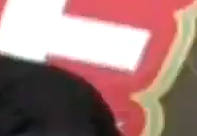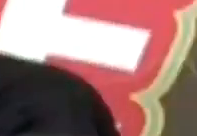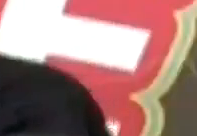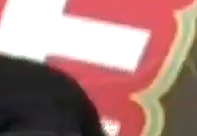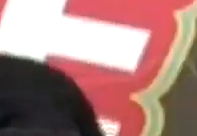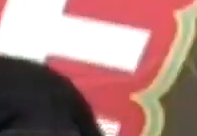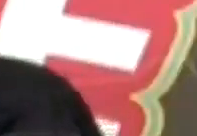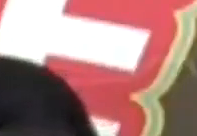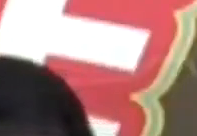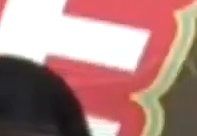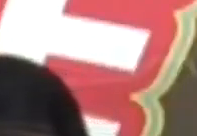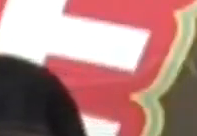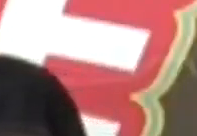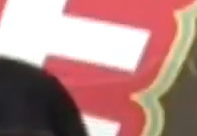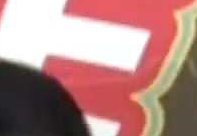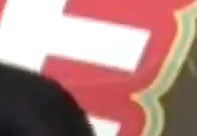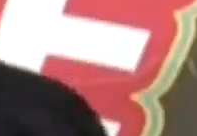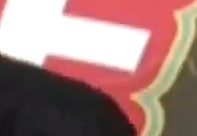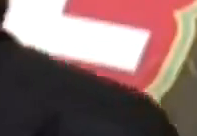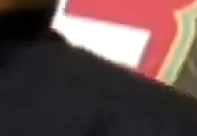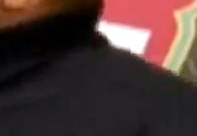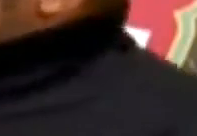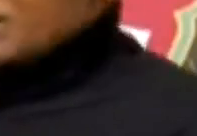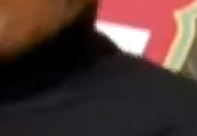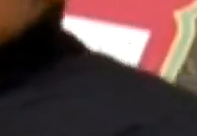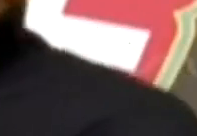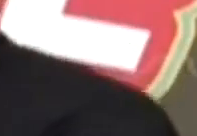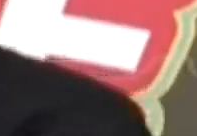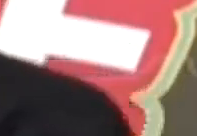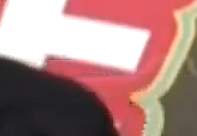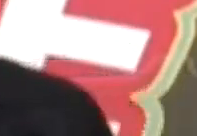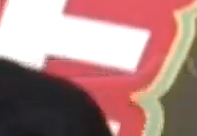Si umeshinda. Sasa ndio wataamini watashindwa ai huyu ai kuliandaje.